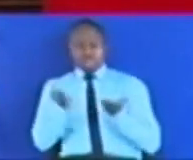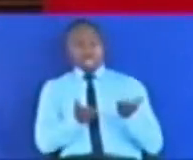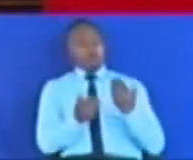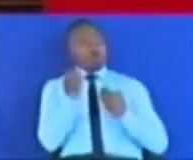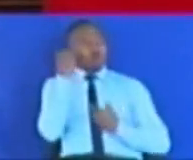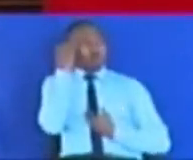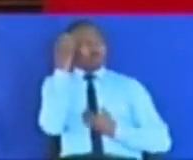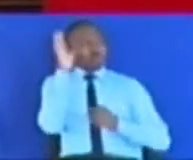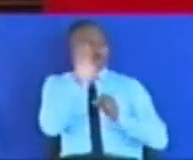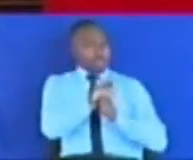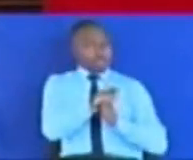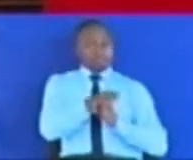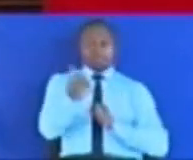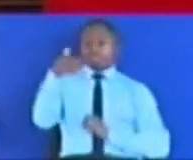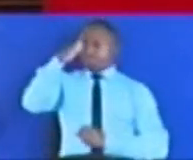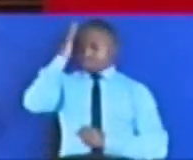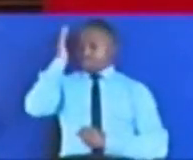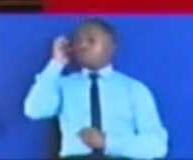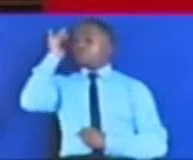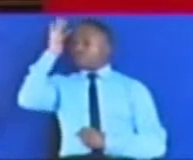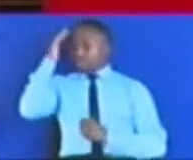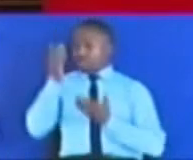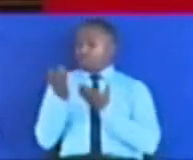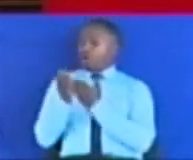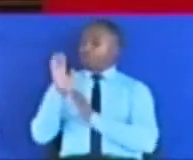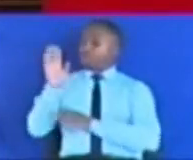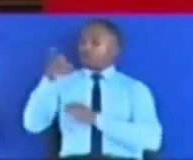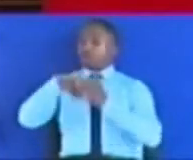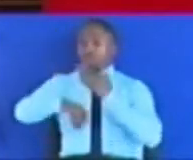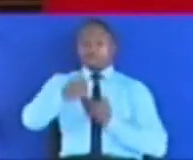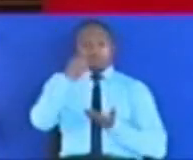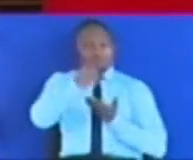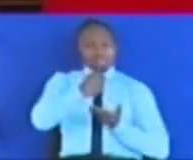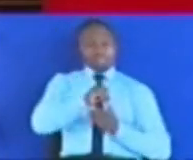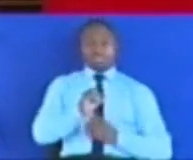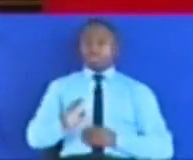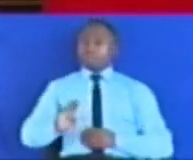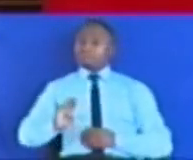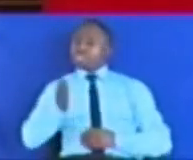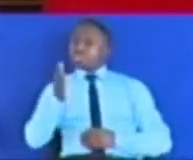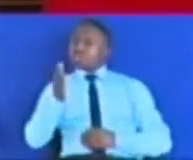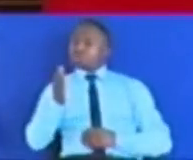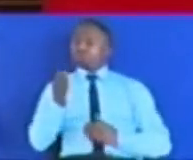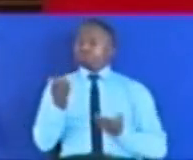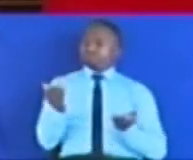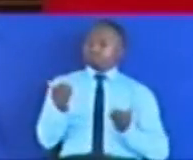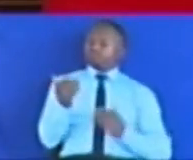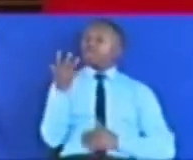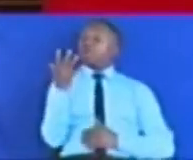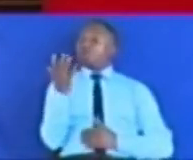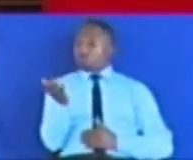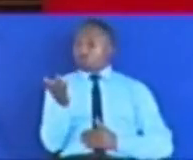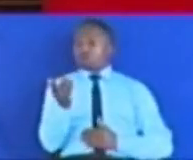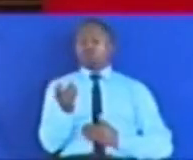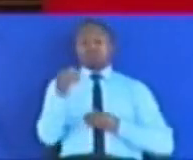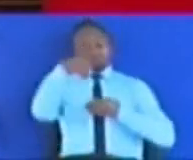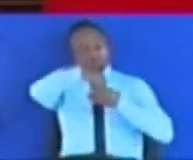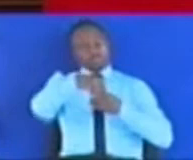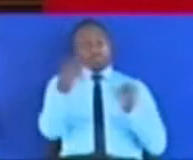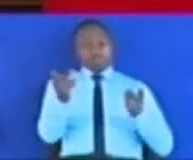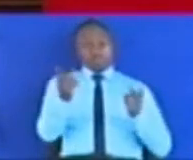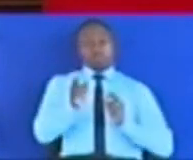zaidi. Basi serikali ifikirie maombi yao katika bajeti walionao ya bilioni karibu 5,